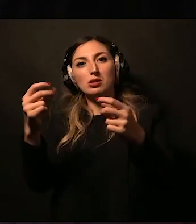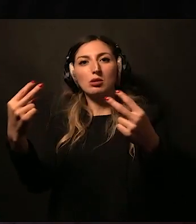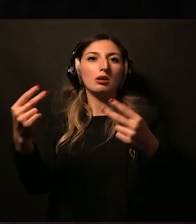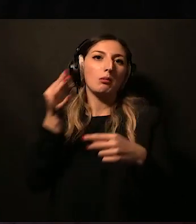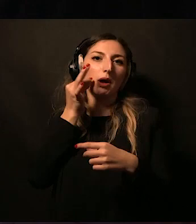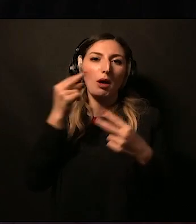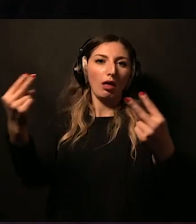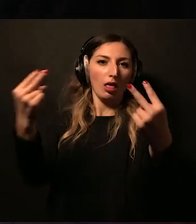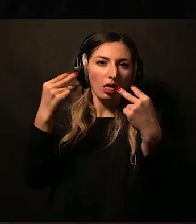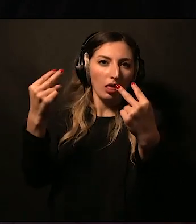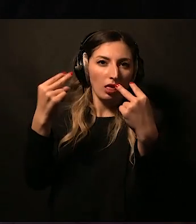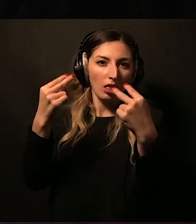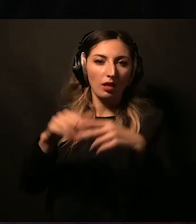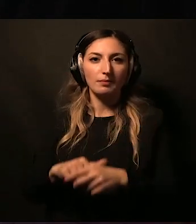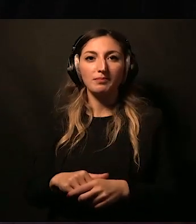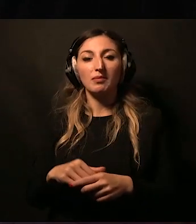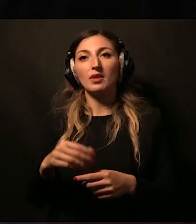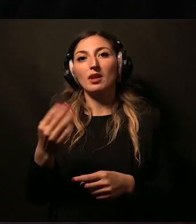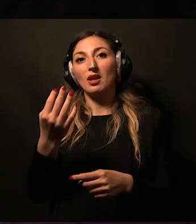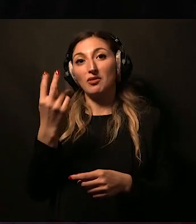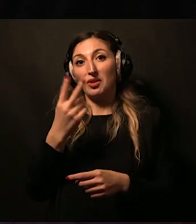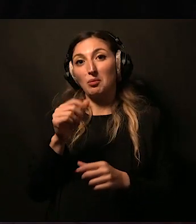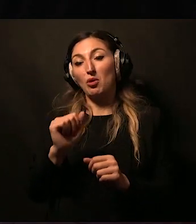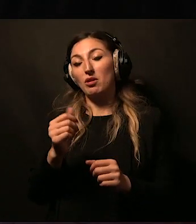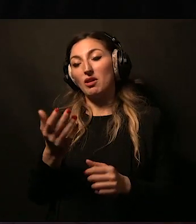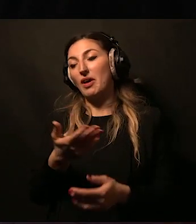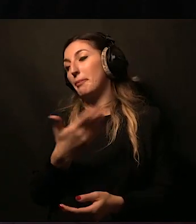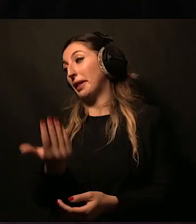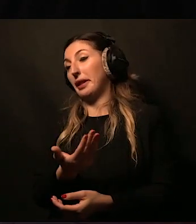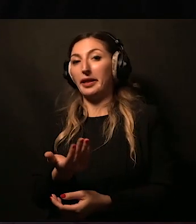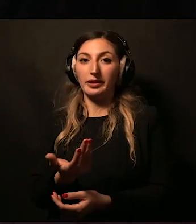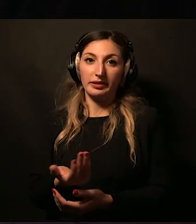ok sono privazioni gestibili No